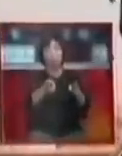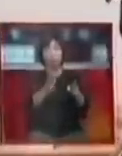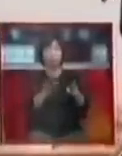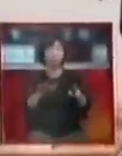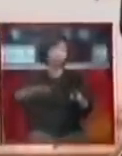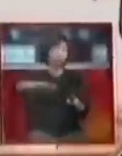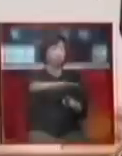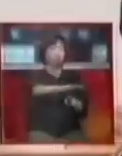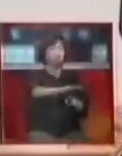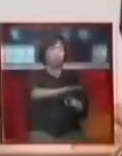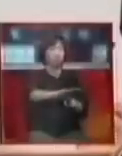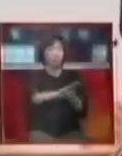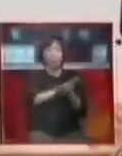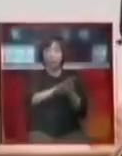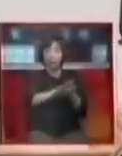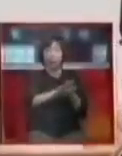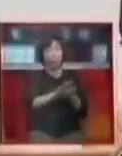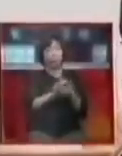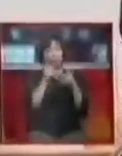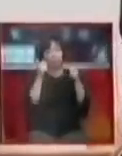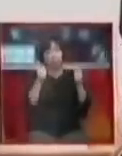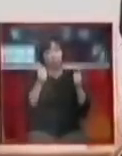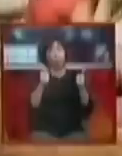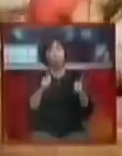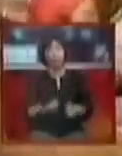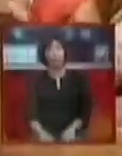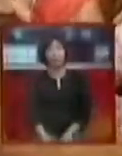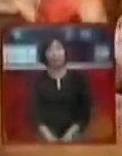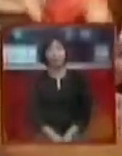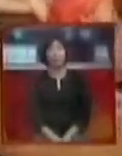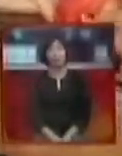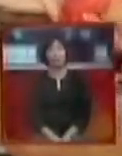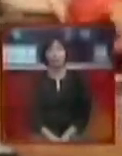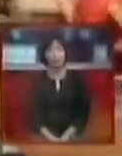Road Network maayos na po.